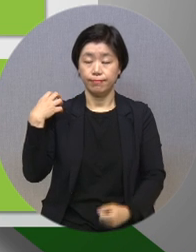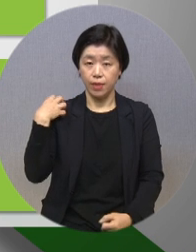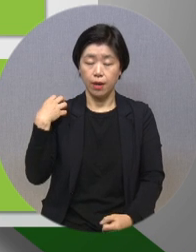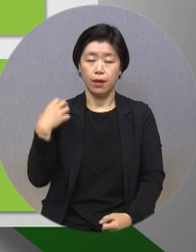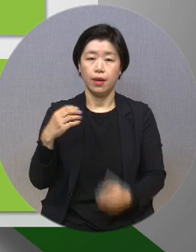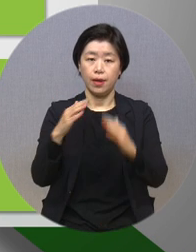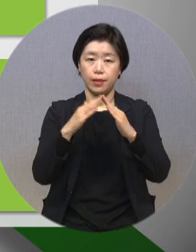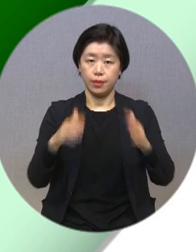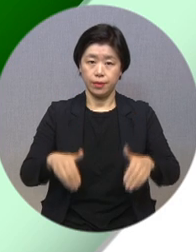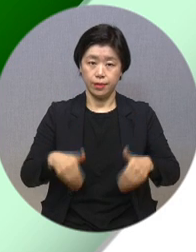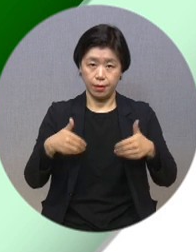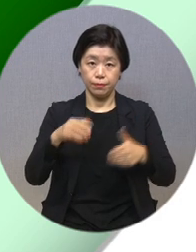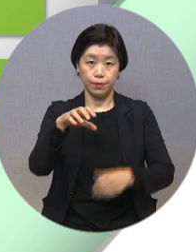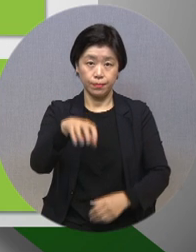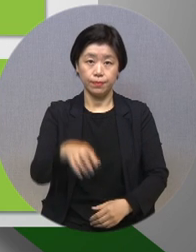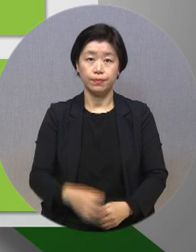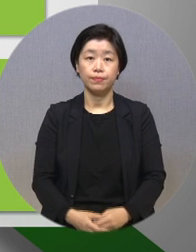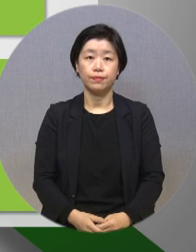전남지사입니다.